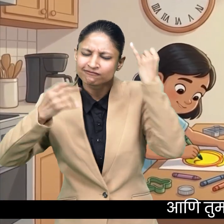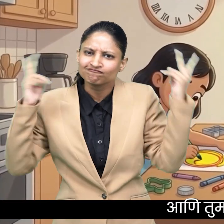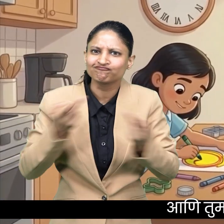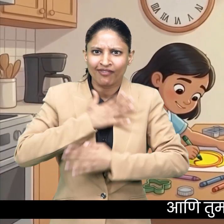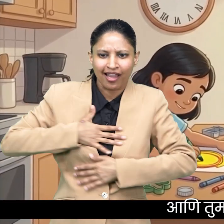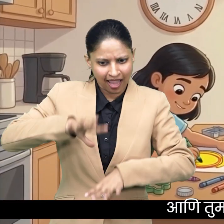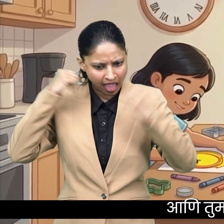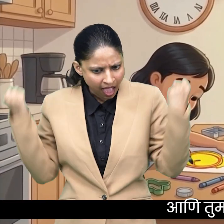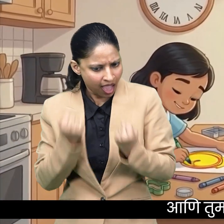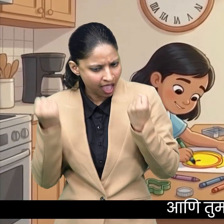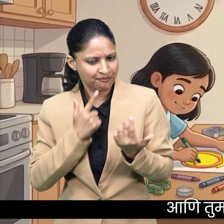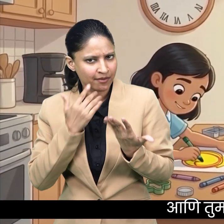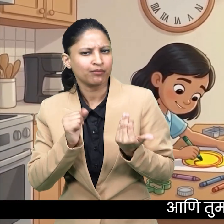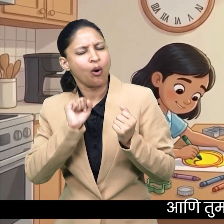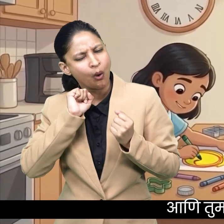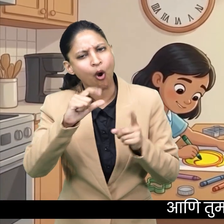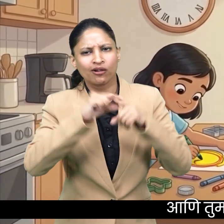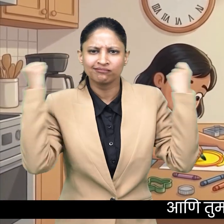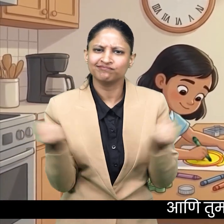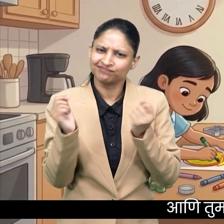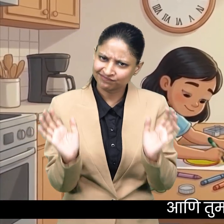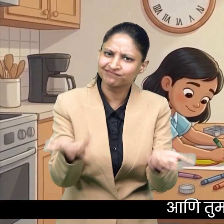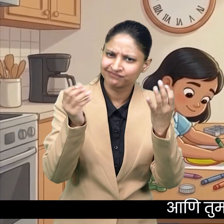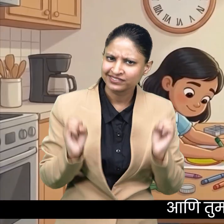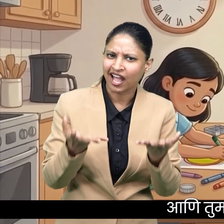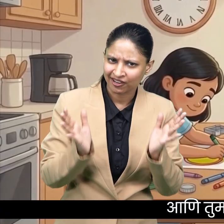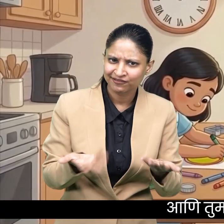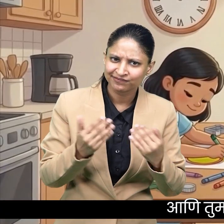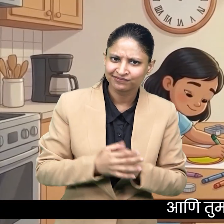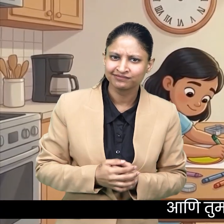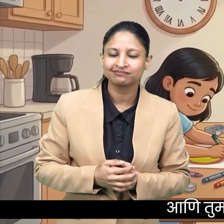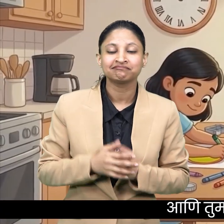स्वतःचे आकार साहस सुरू करा.